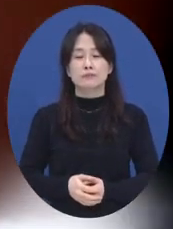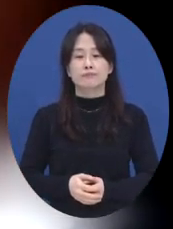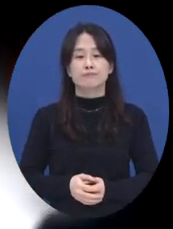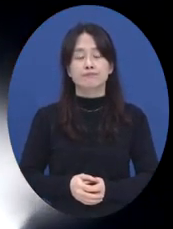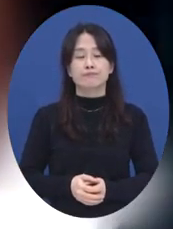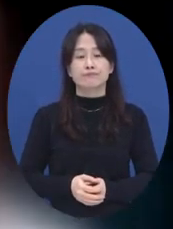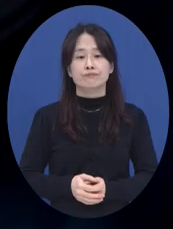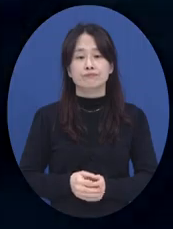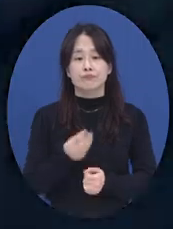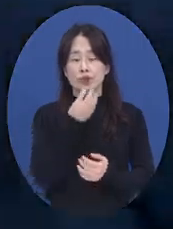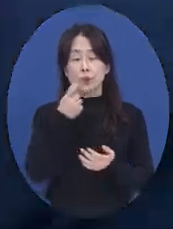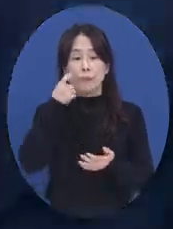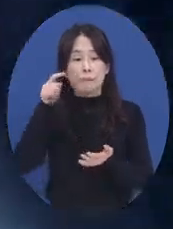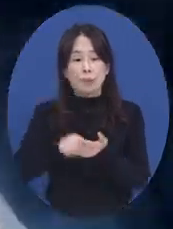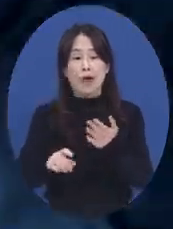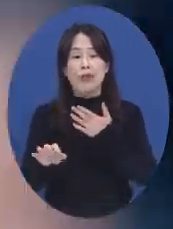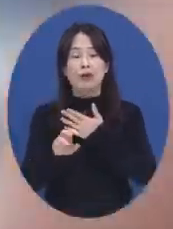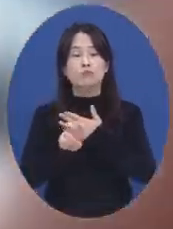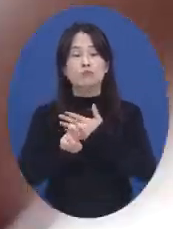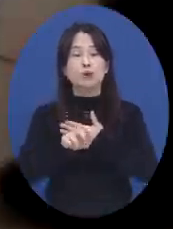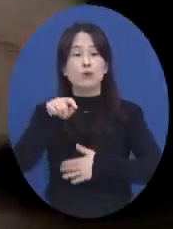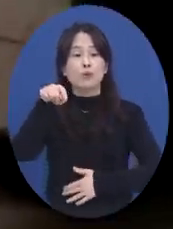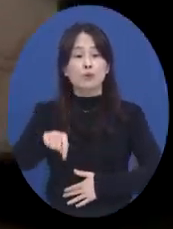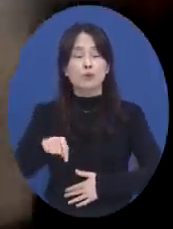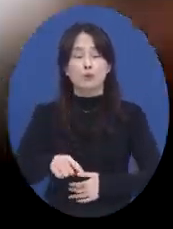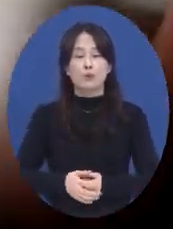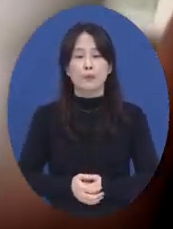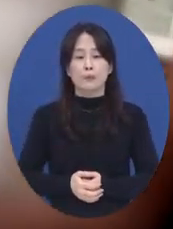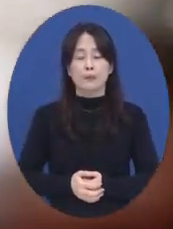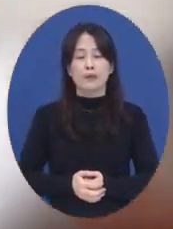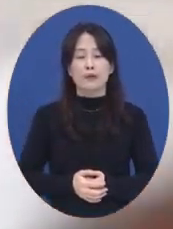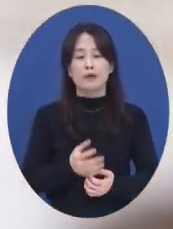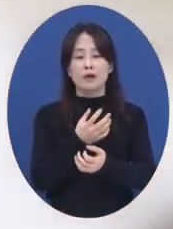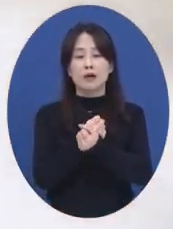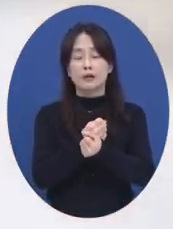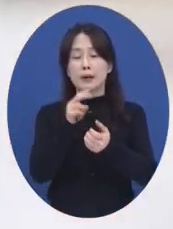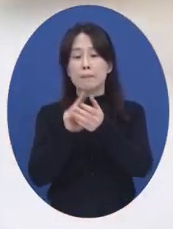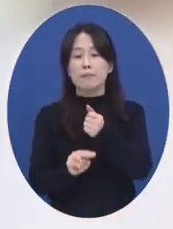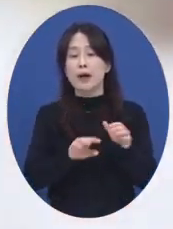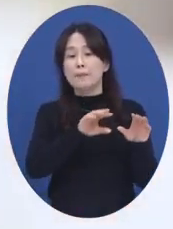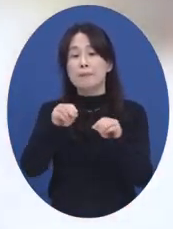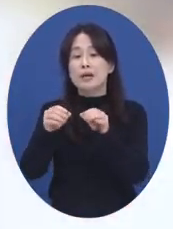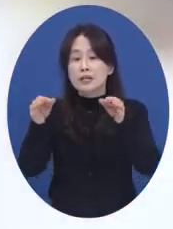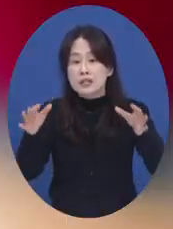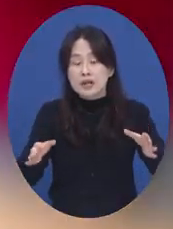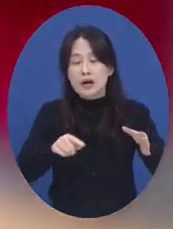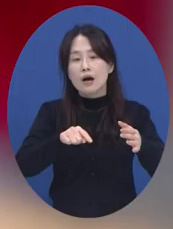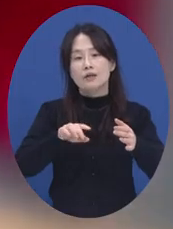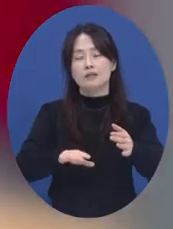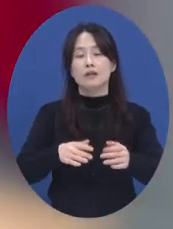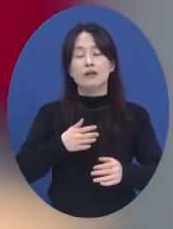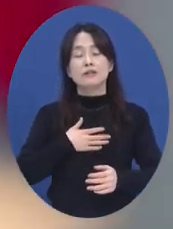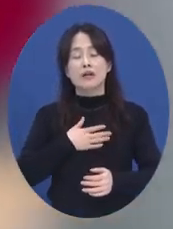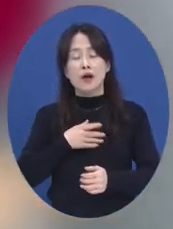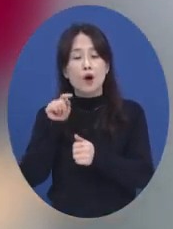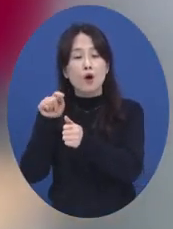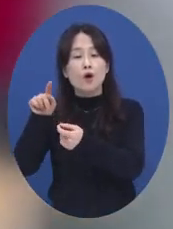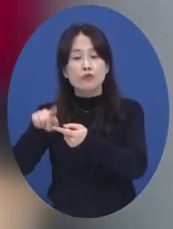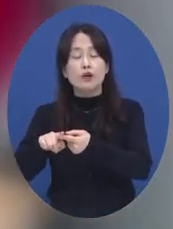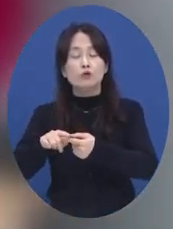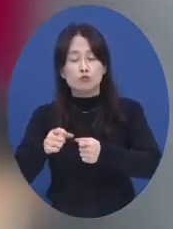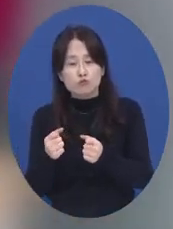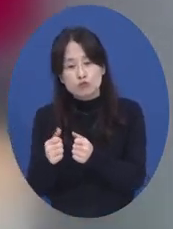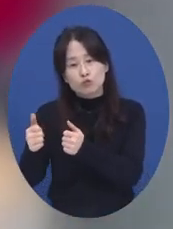실제 경기도가 적발한 불법 현장 사례입니다. 분양권 전매 금지 기간인데도 자신이 하라는 대로 하면